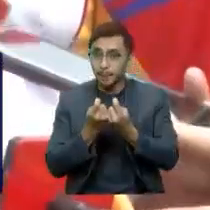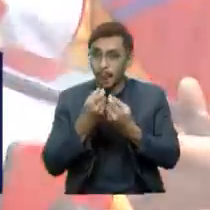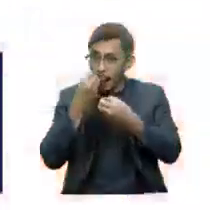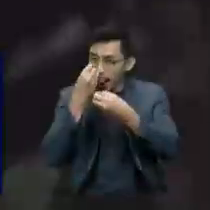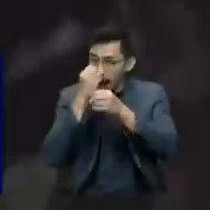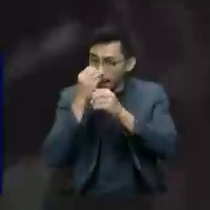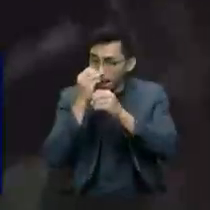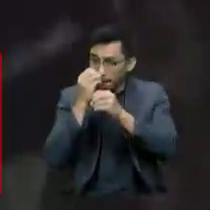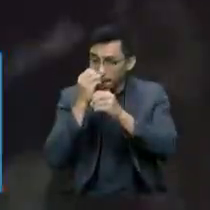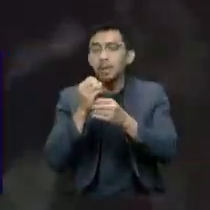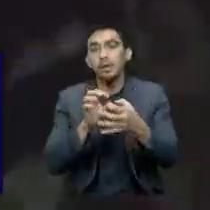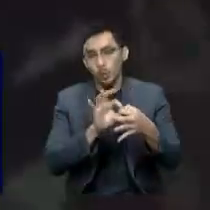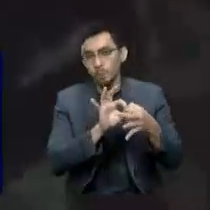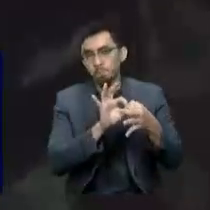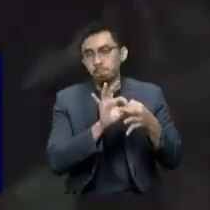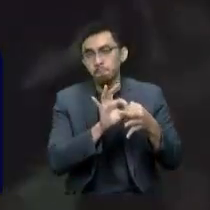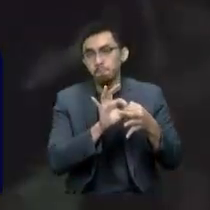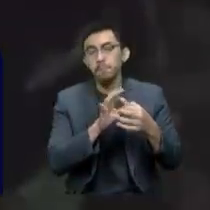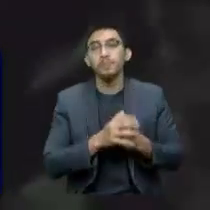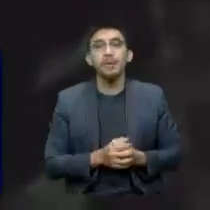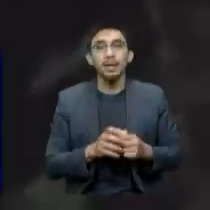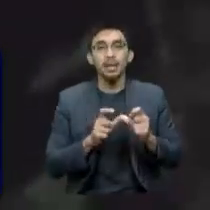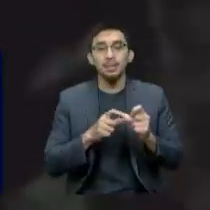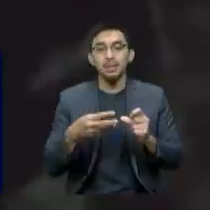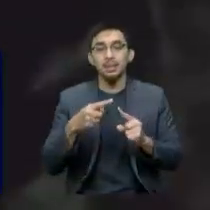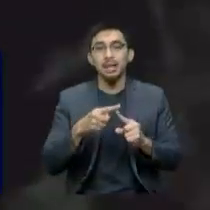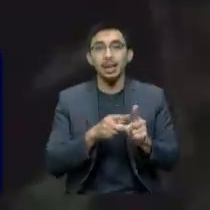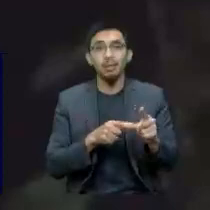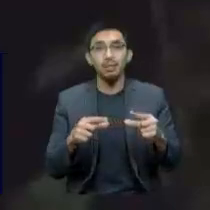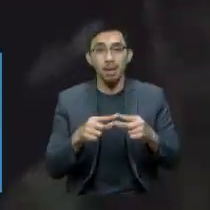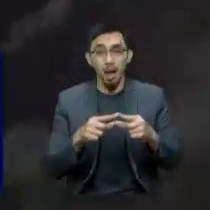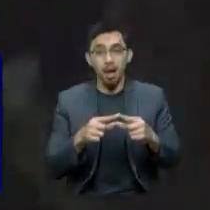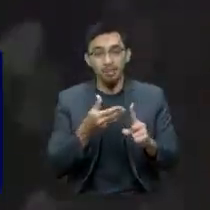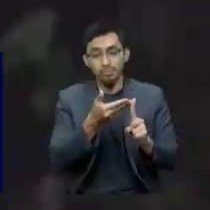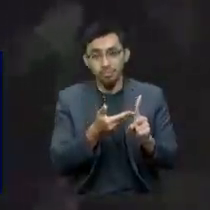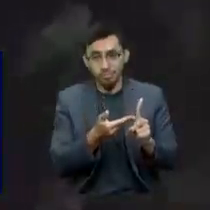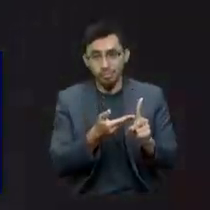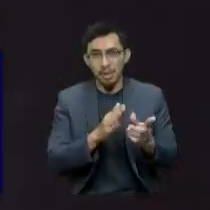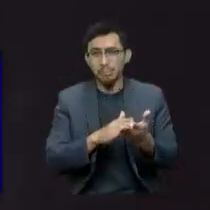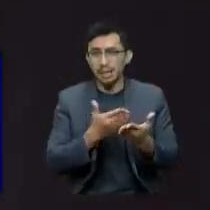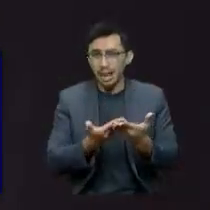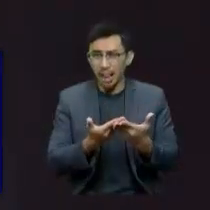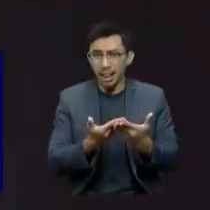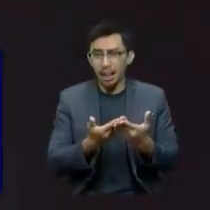semuanya. Brigadir Polisi Setio Herlambang tewas di rumah dinas Kapolda dengan senjata api di sampingnya.